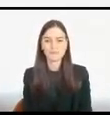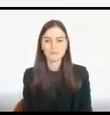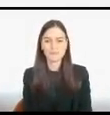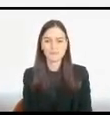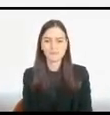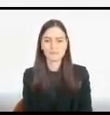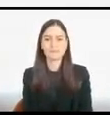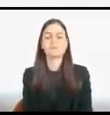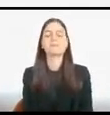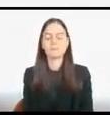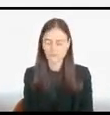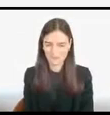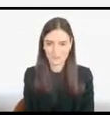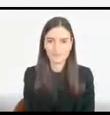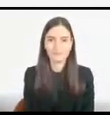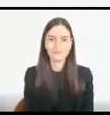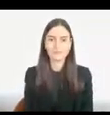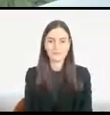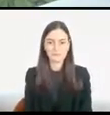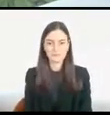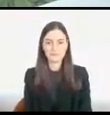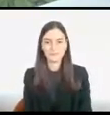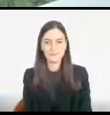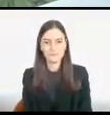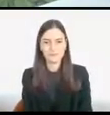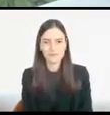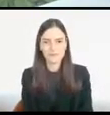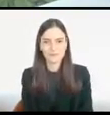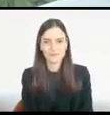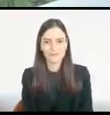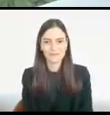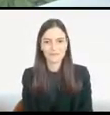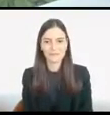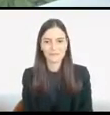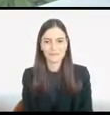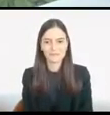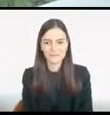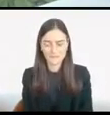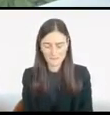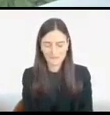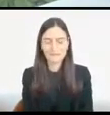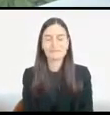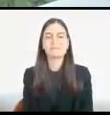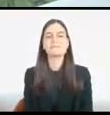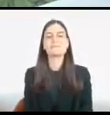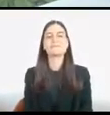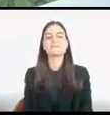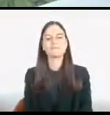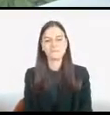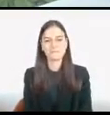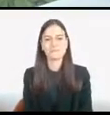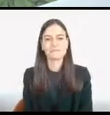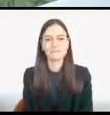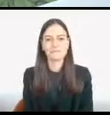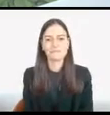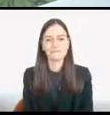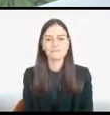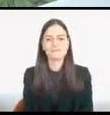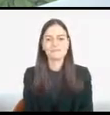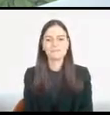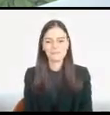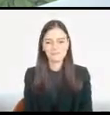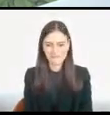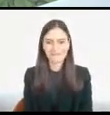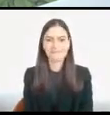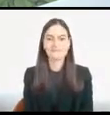vu le locatif, on a vu la pierre papier. Maintenant, autre troisième façon de diversifier son patrimoine avec l'immobilier, la nue